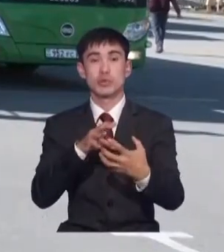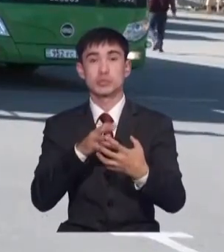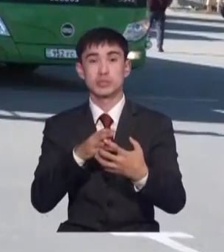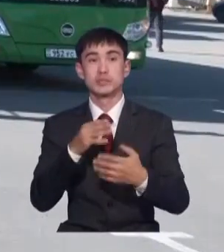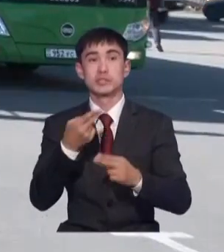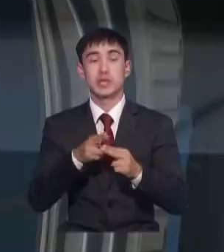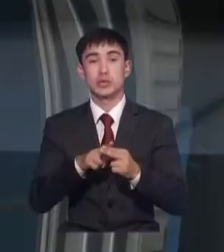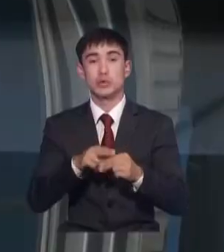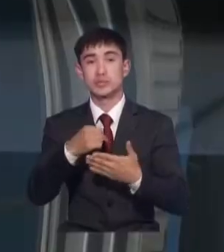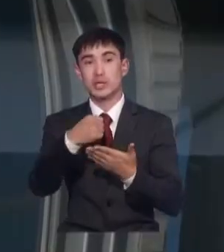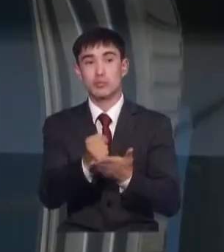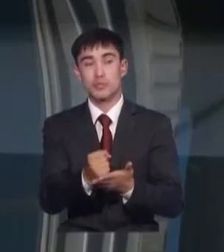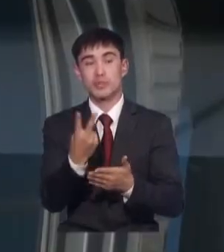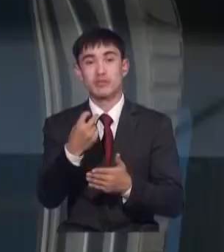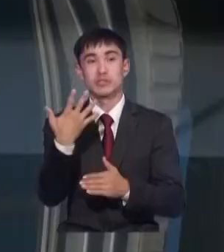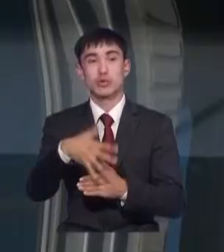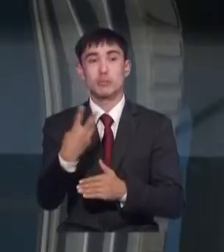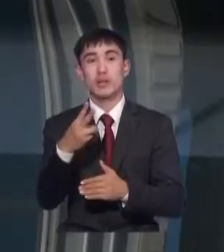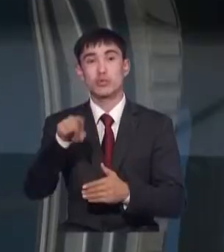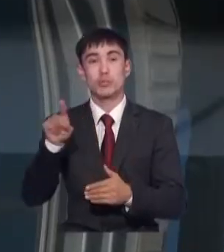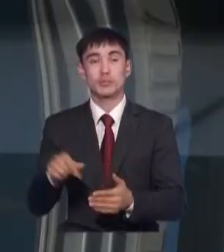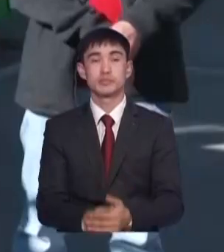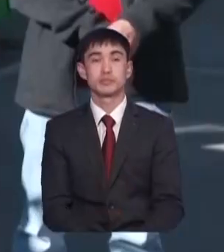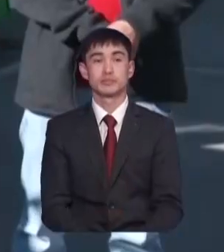за которыми закреплен